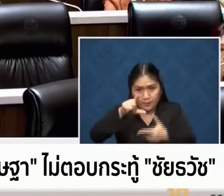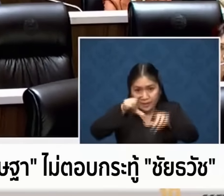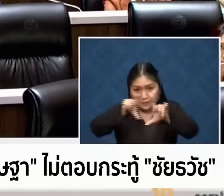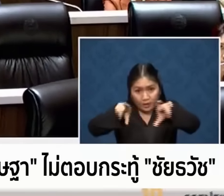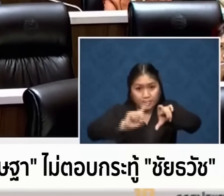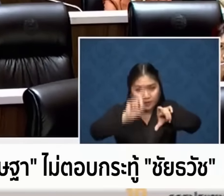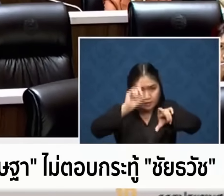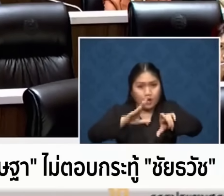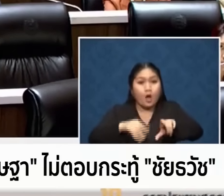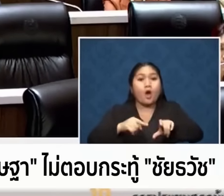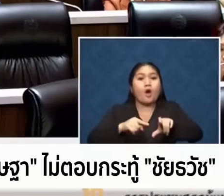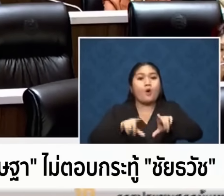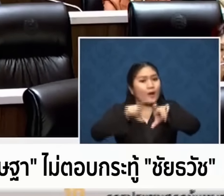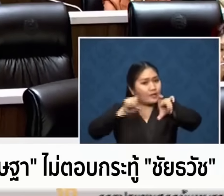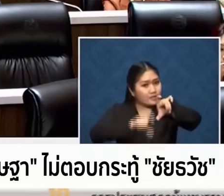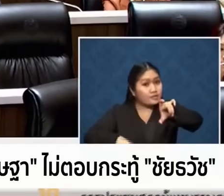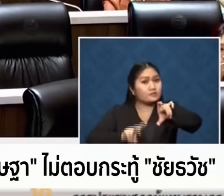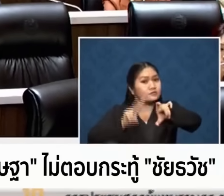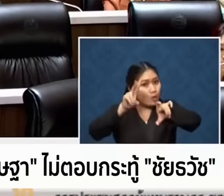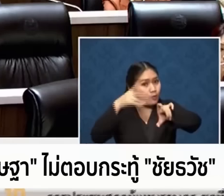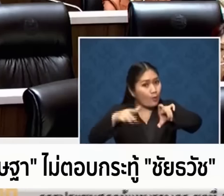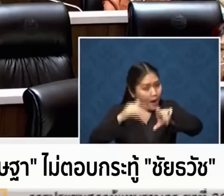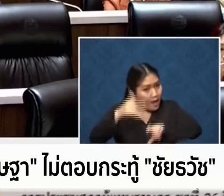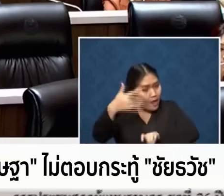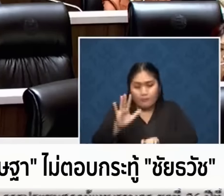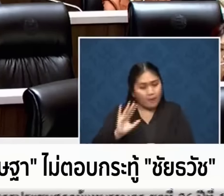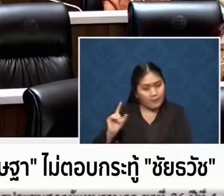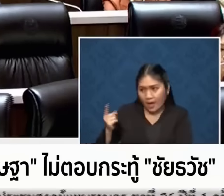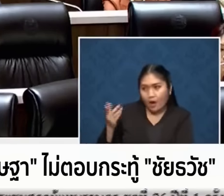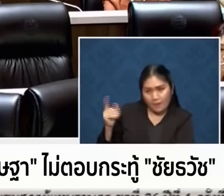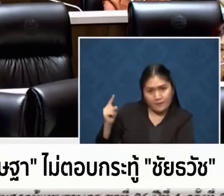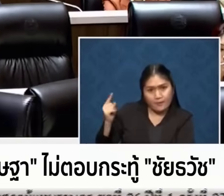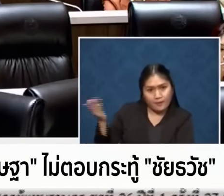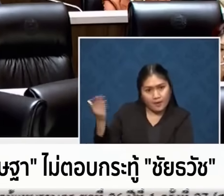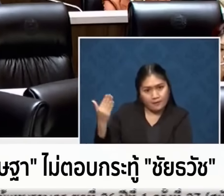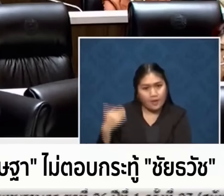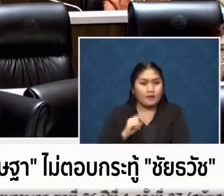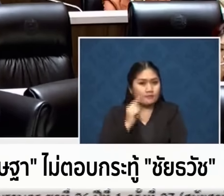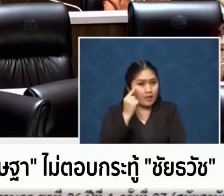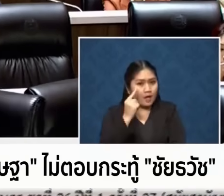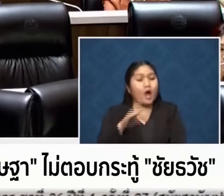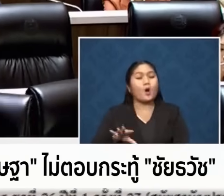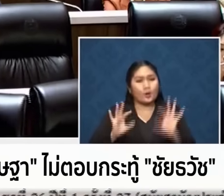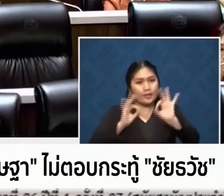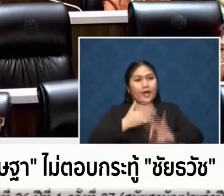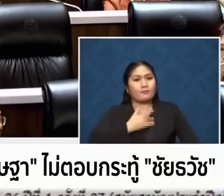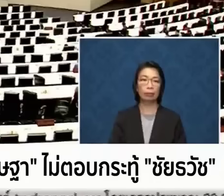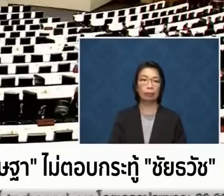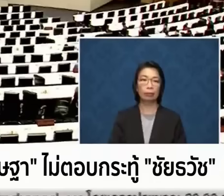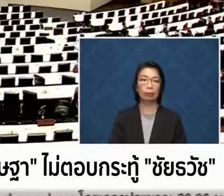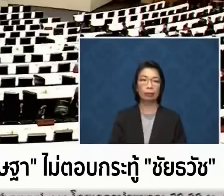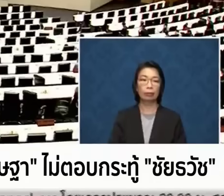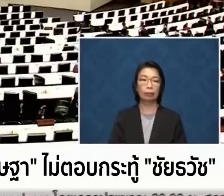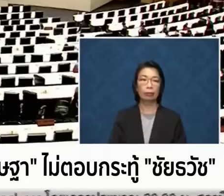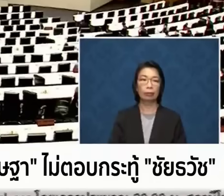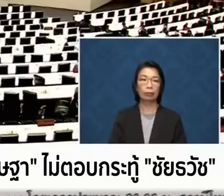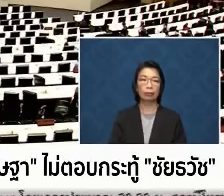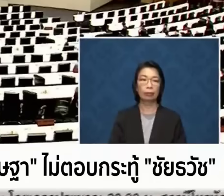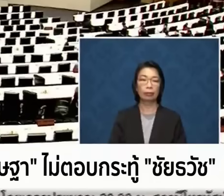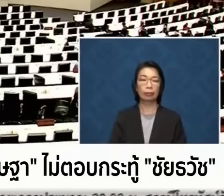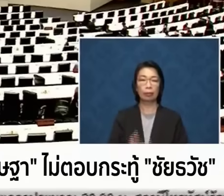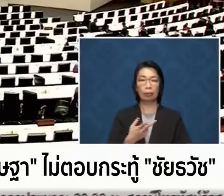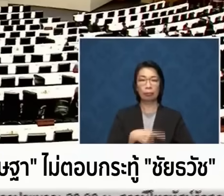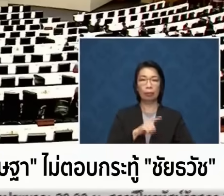เอาาทวรรคแรกวรรค 2เนี่ผมอ่านไปครบแล้วนะครับเอาวรรค 3ปัหากว่าเอาใหม่เลยครับเอาใหม่เลยนะครับเนี่ยฮะจากนั้นก็ปะทะ